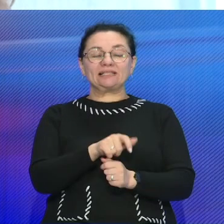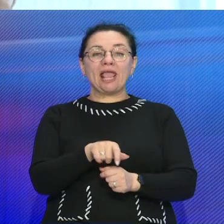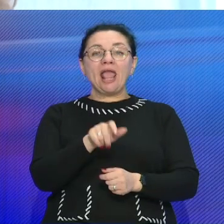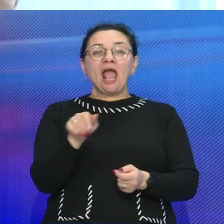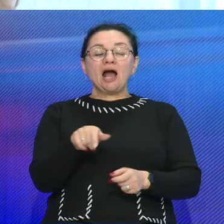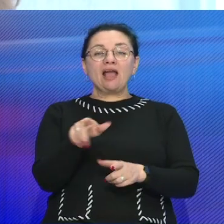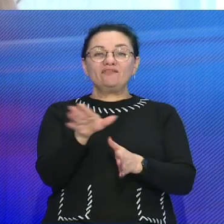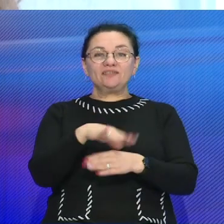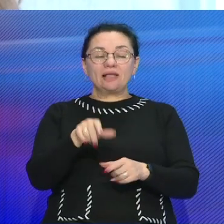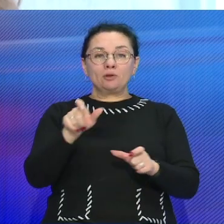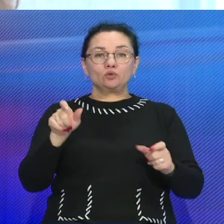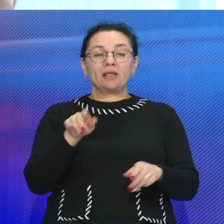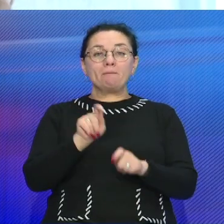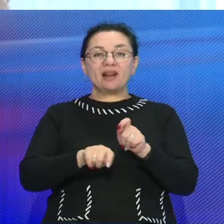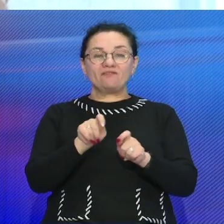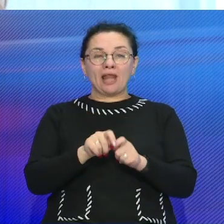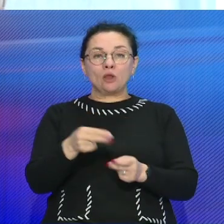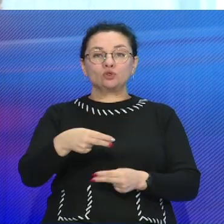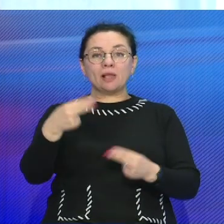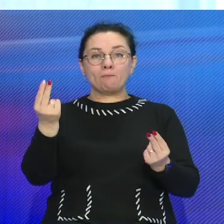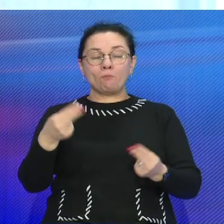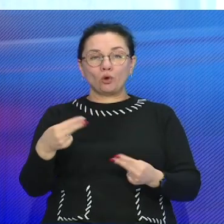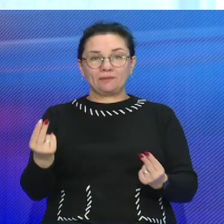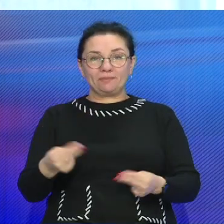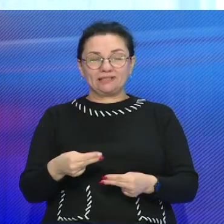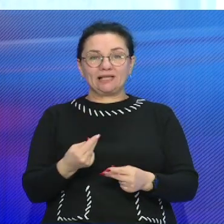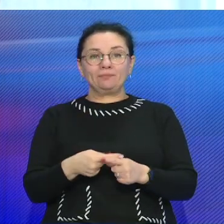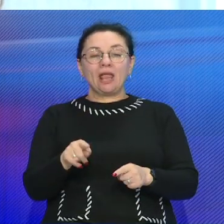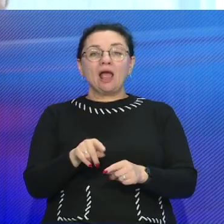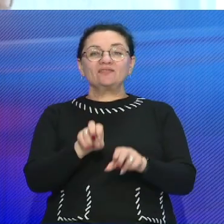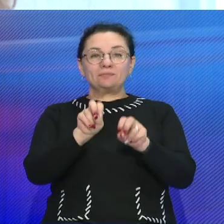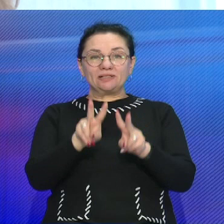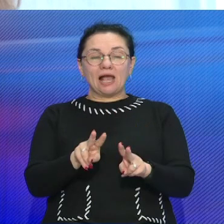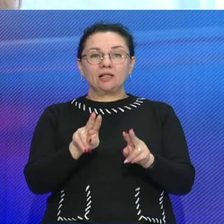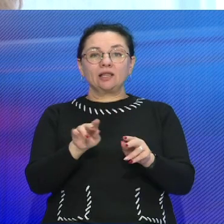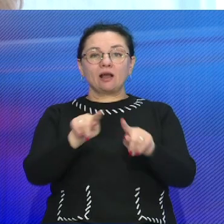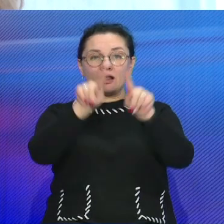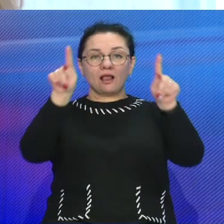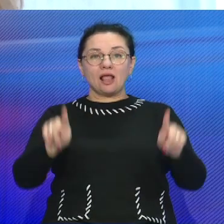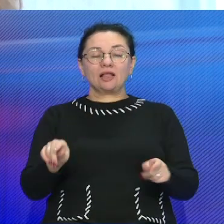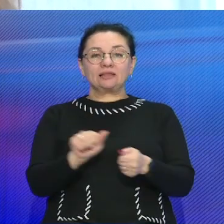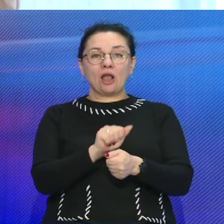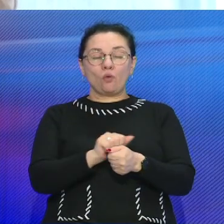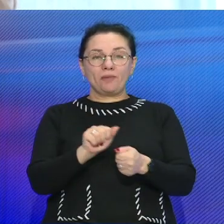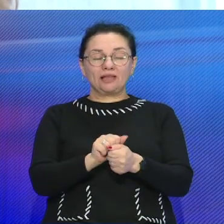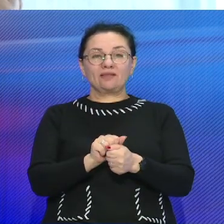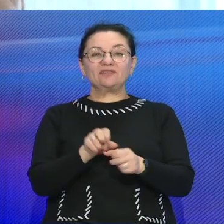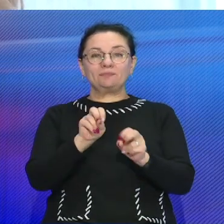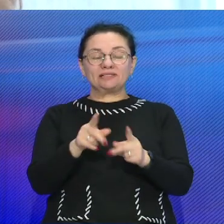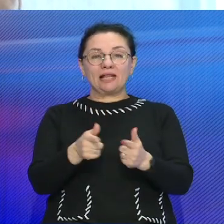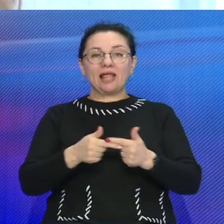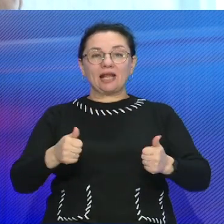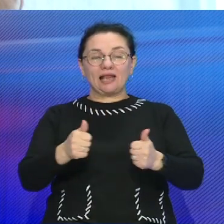проверяются подписи граждан в подписных листах, поданы запросы в инстанции, такие